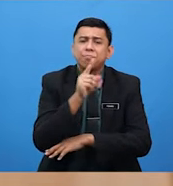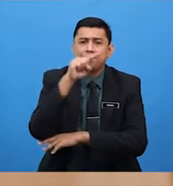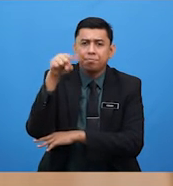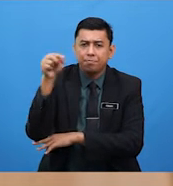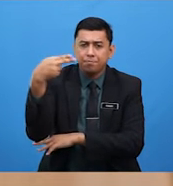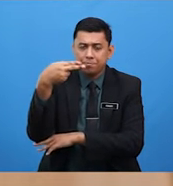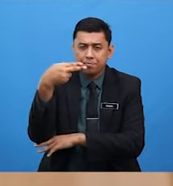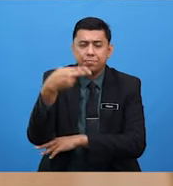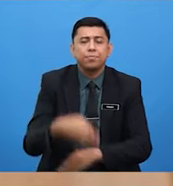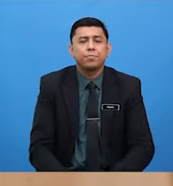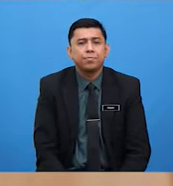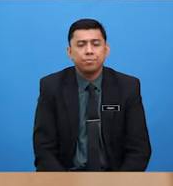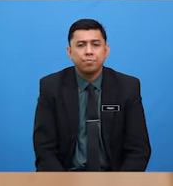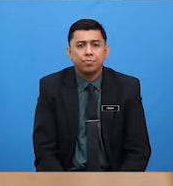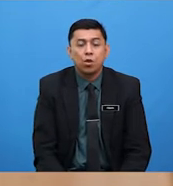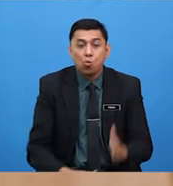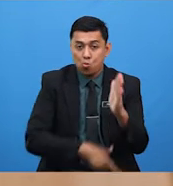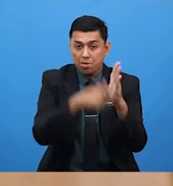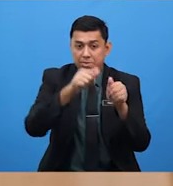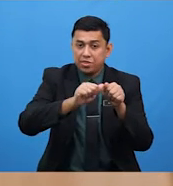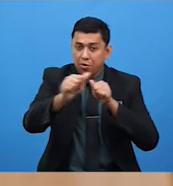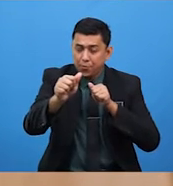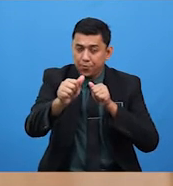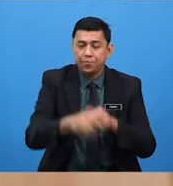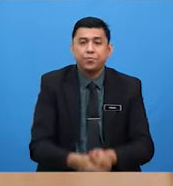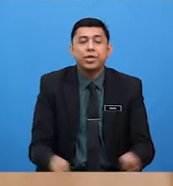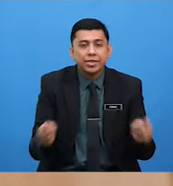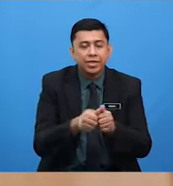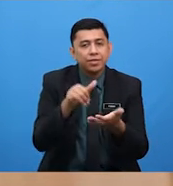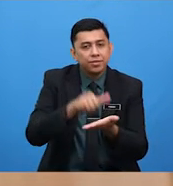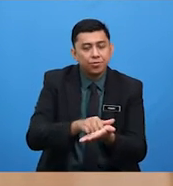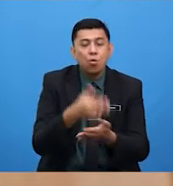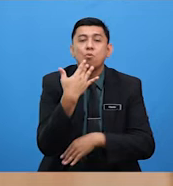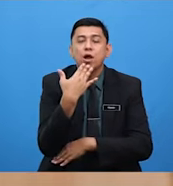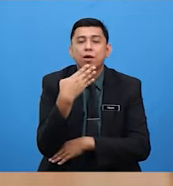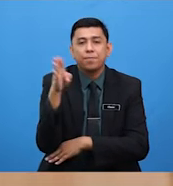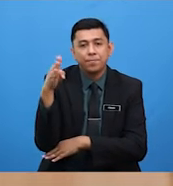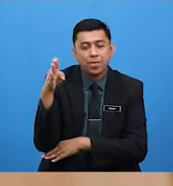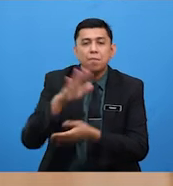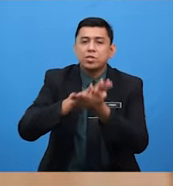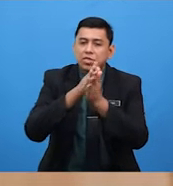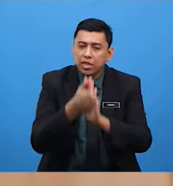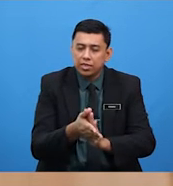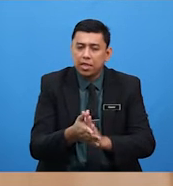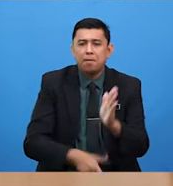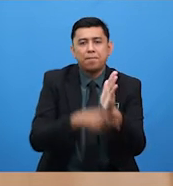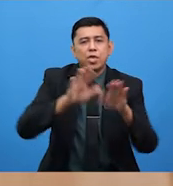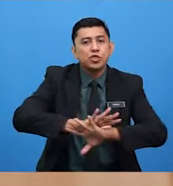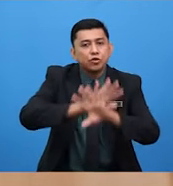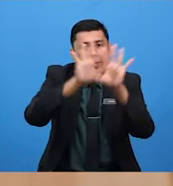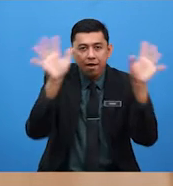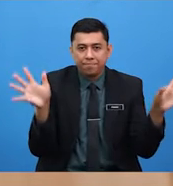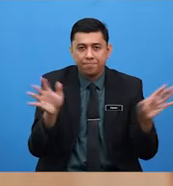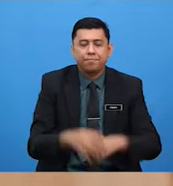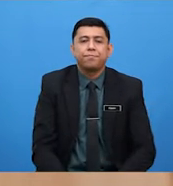zara seperti yang kupon 2 sulfat lebih jauh. Dengan itu, warna biru muda menjadi lebih cerah.